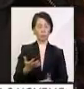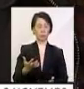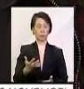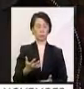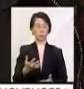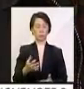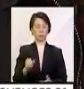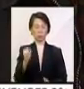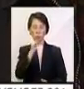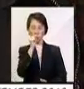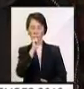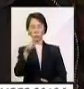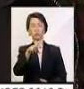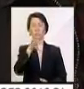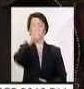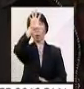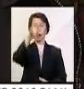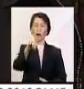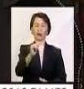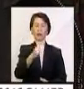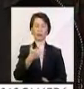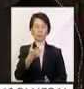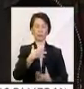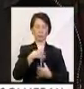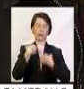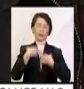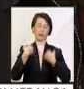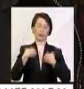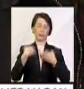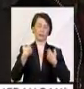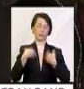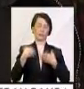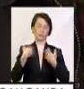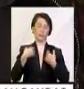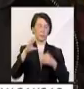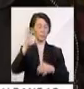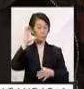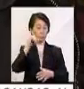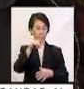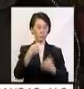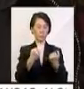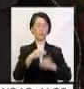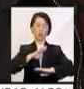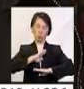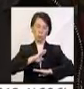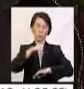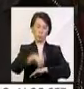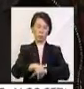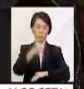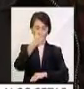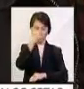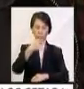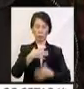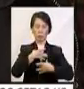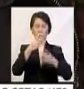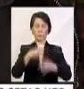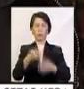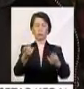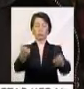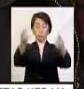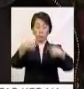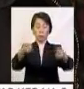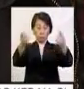bila kata Darul Pujan, dia mukik. Itu yang sonok tu. Jadi kita puas hati malam ni oleh kerana peminat yang datang tu